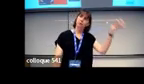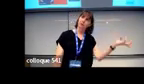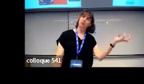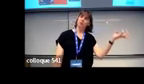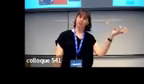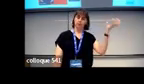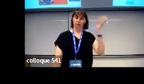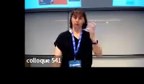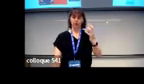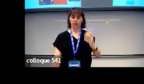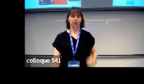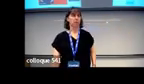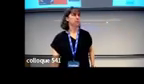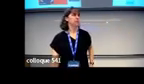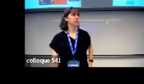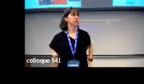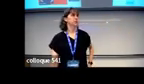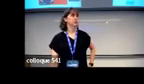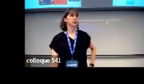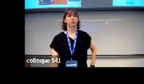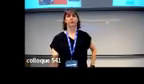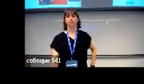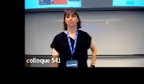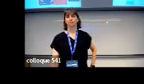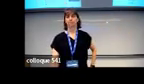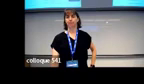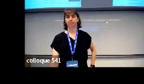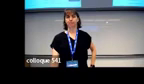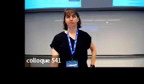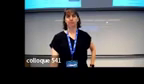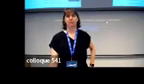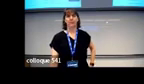vie d'une biologiste, là, d'une chercheur, professeur-chercheur dans le domaine.